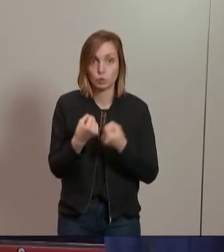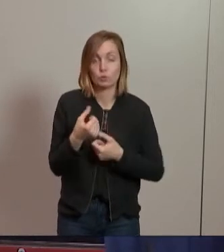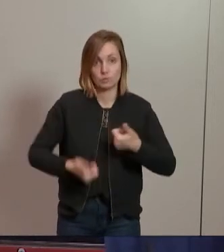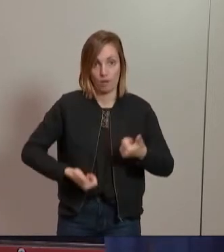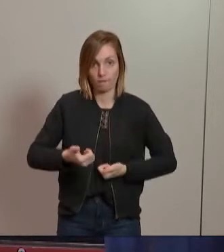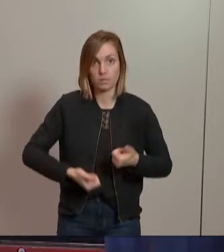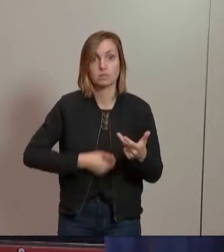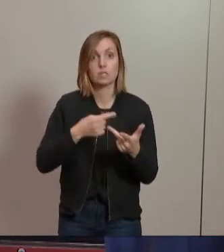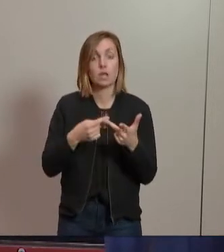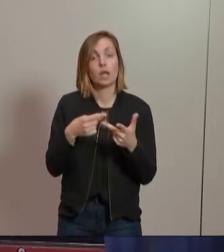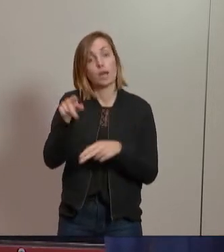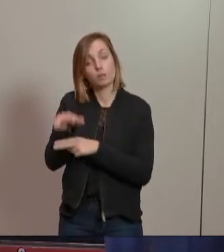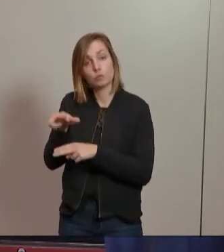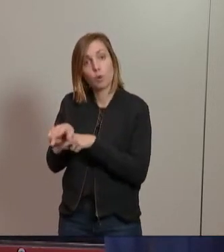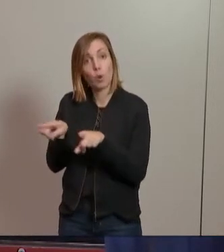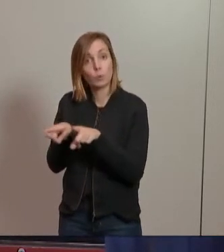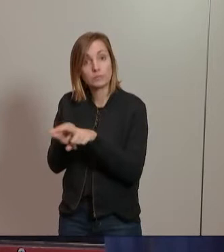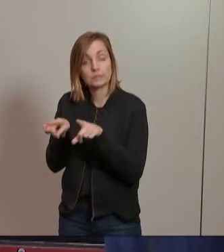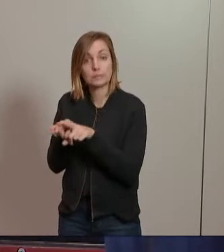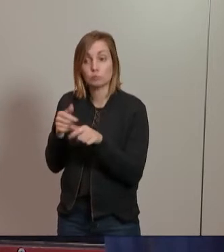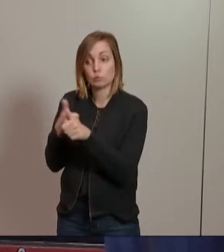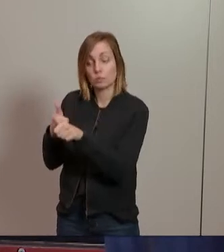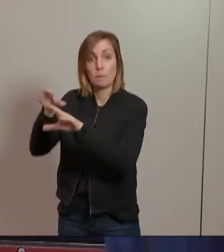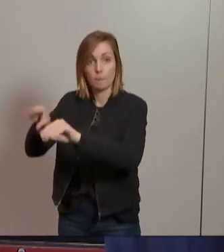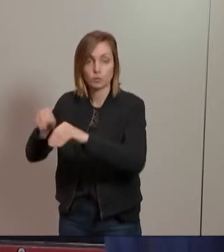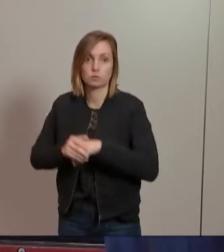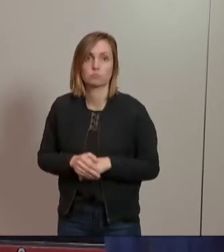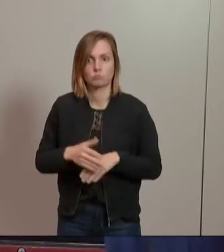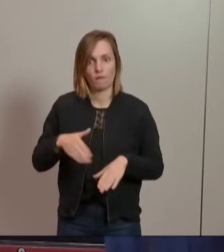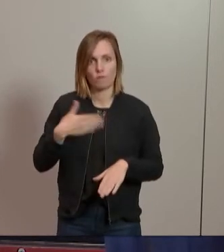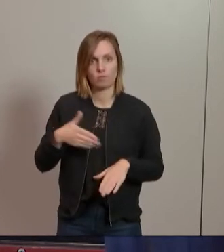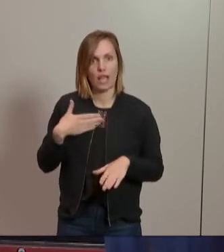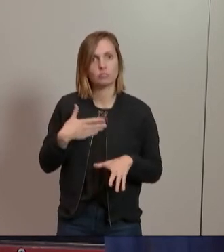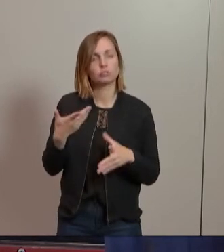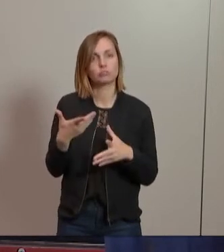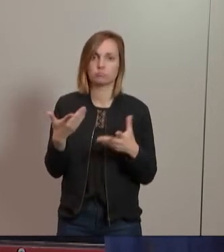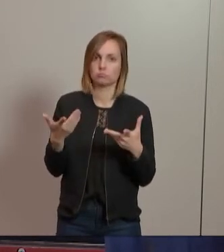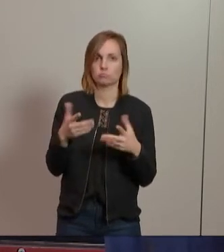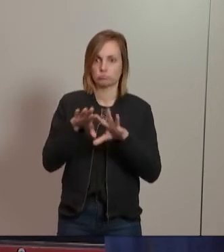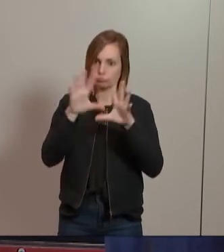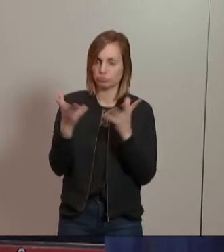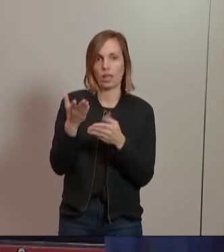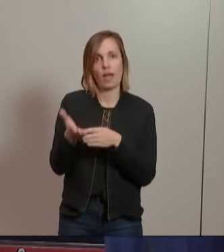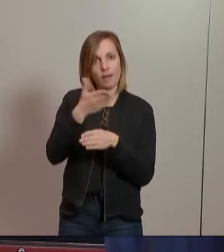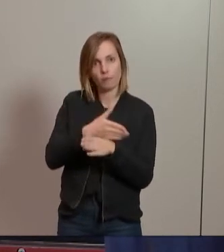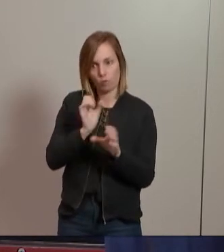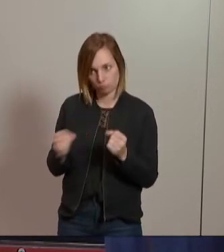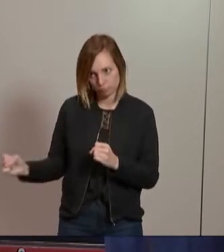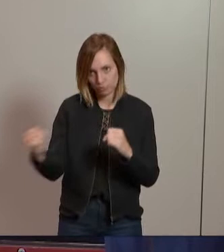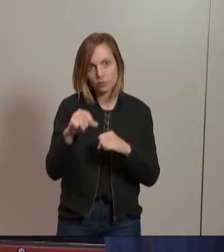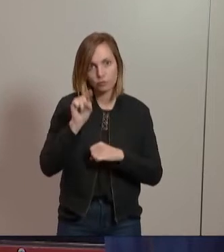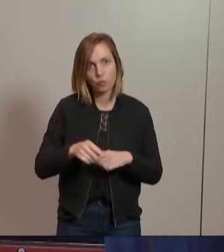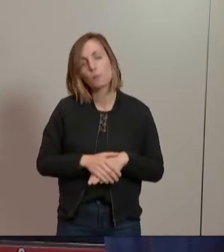service, le logement de fonction. Les modalités de ces avantages doivent faire l'objet d'une délibération de l'Assemblée délibérante.